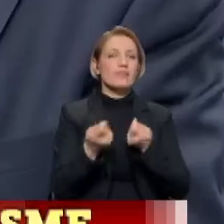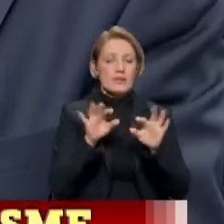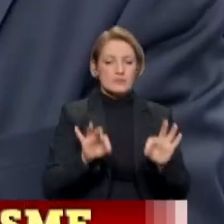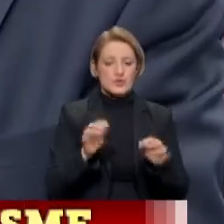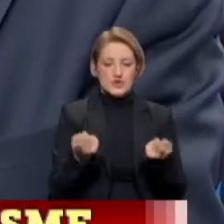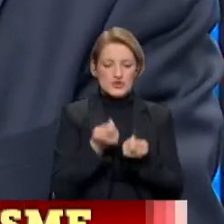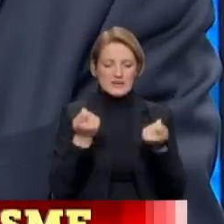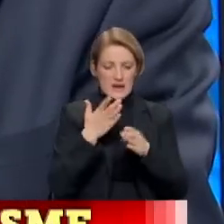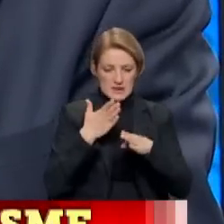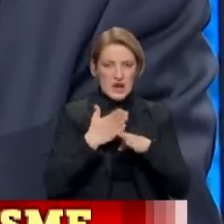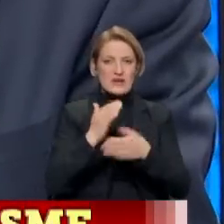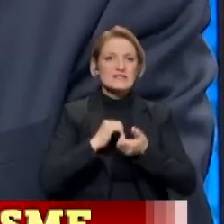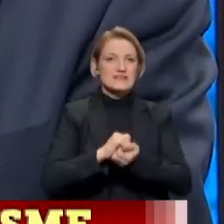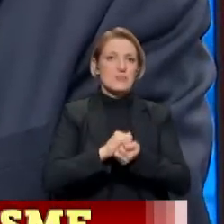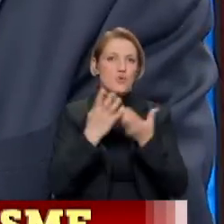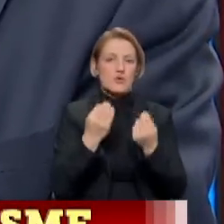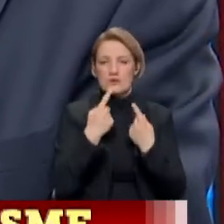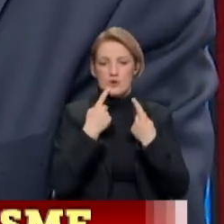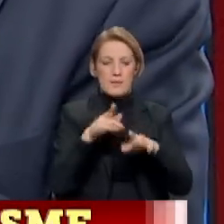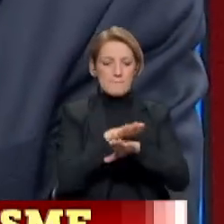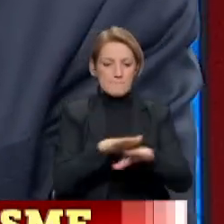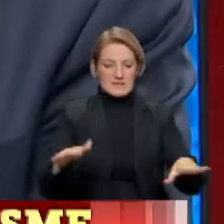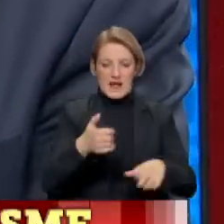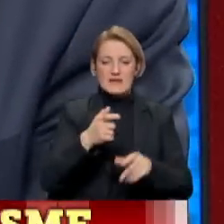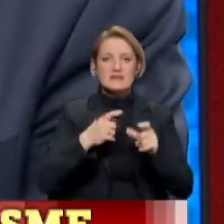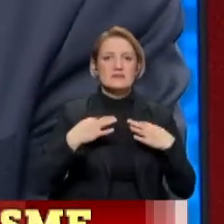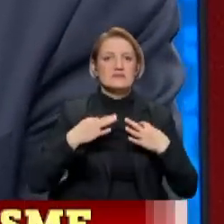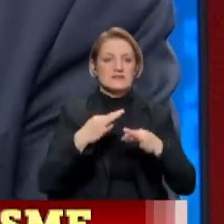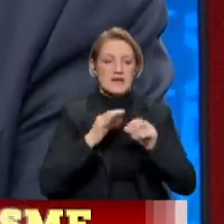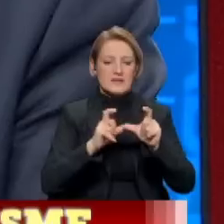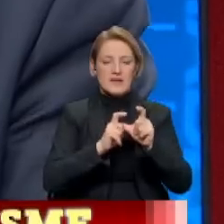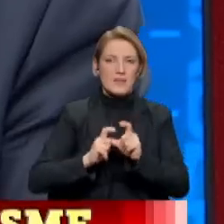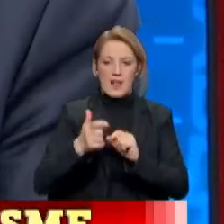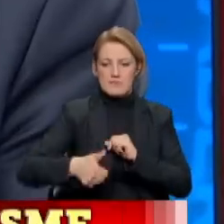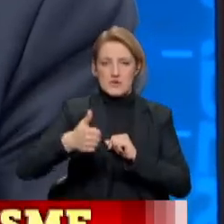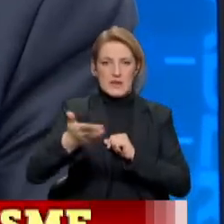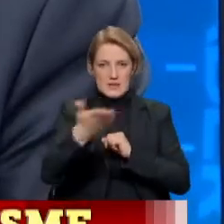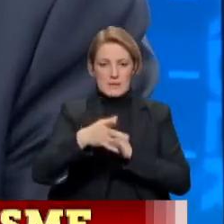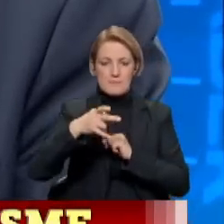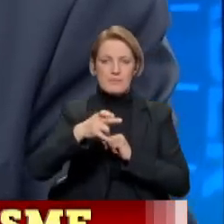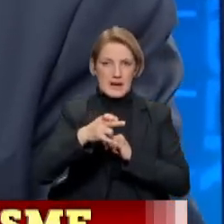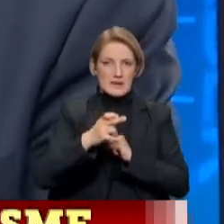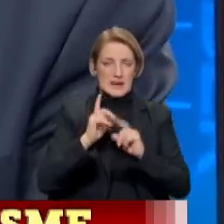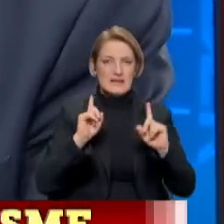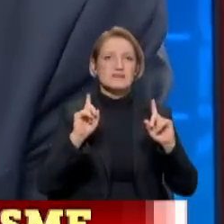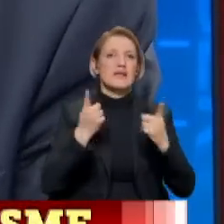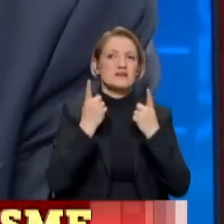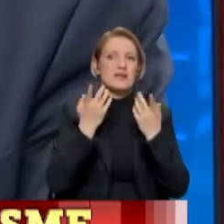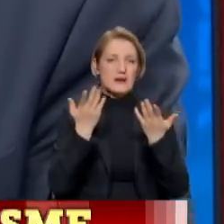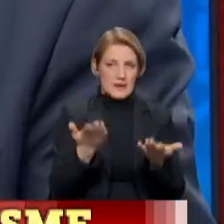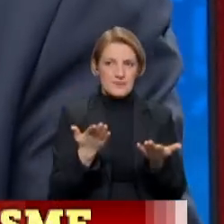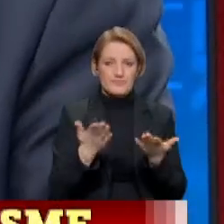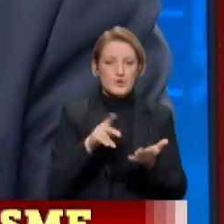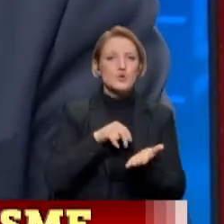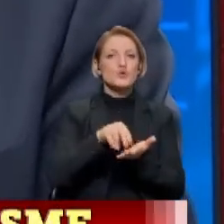Bu işler gerçekten samimiyetle söyleyeyim. Masadaki 6 sayın genel başkanın partilerin yetkili kurullarından aldıkları